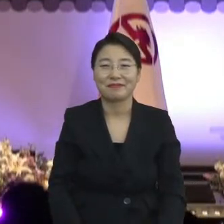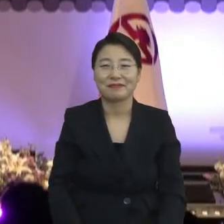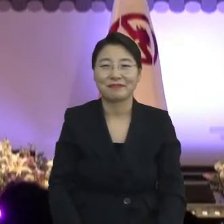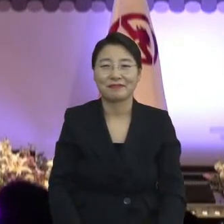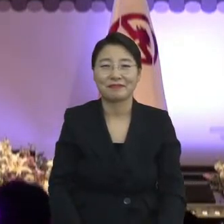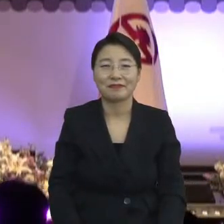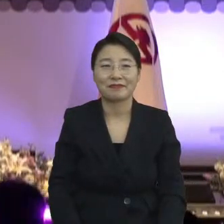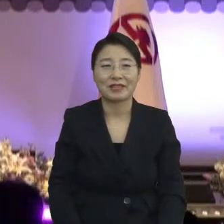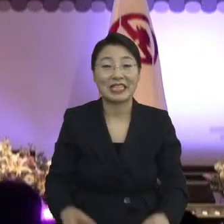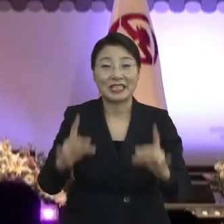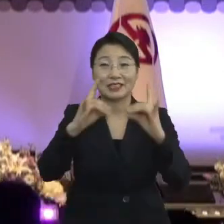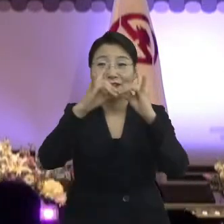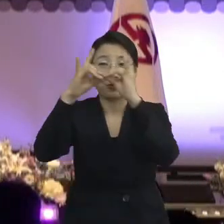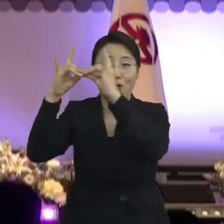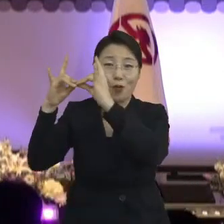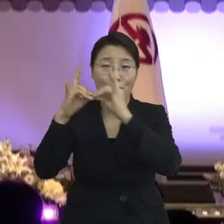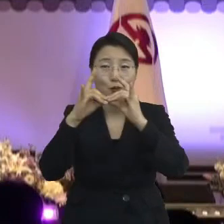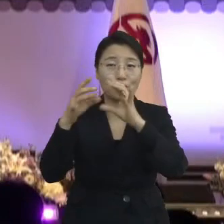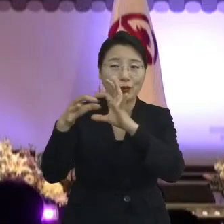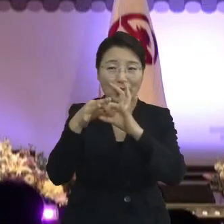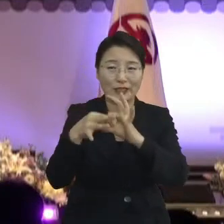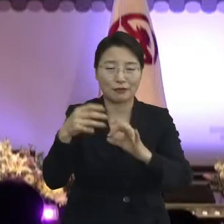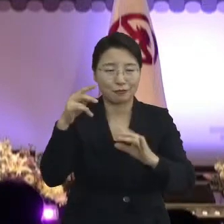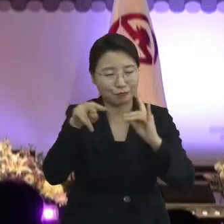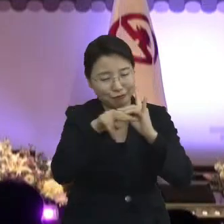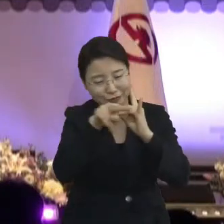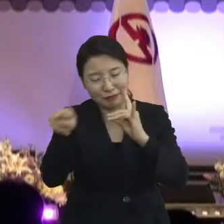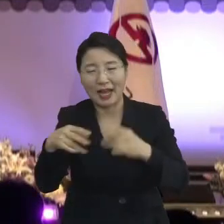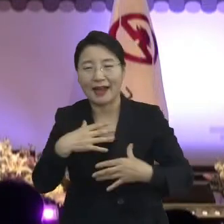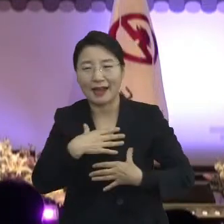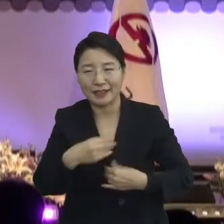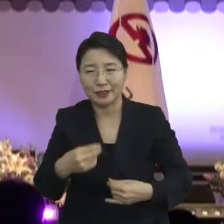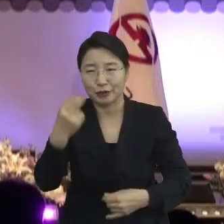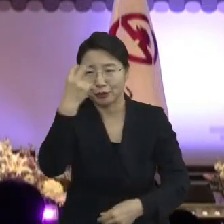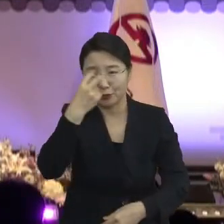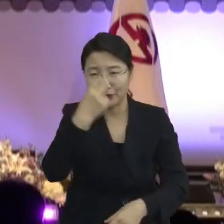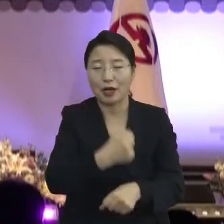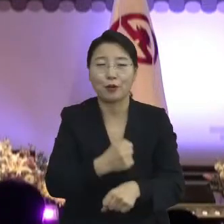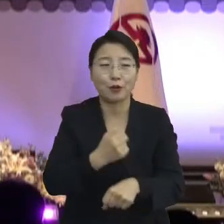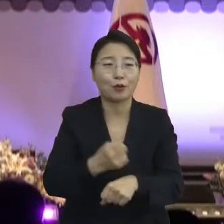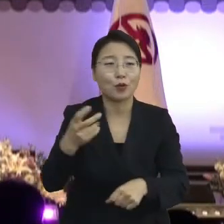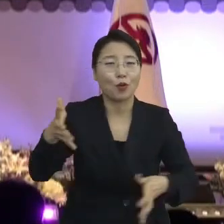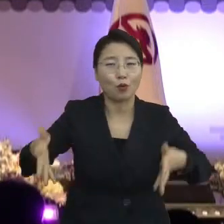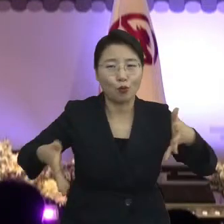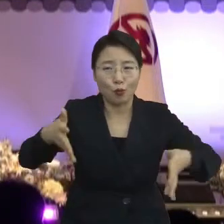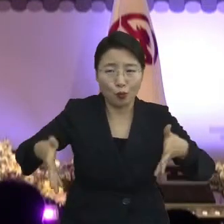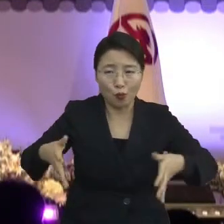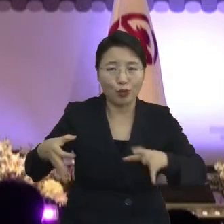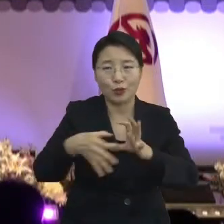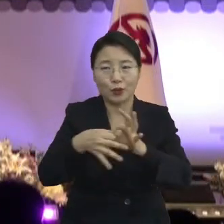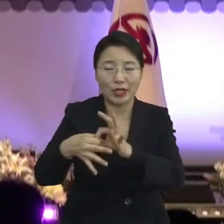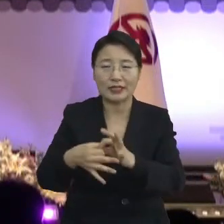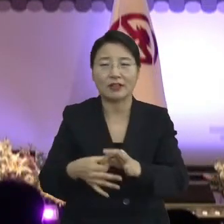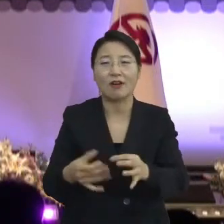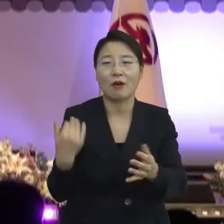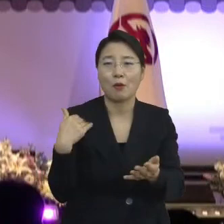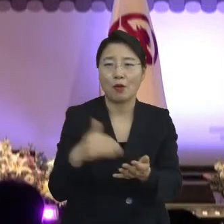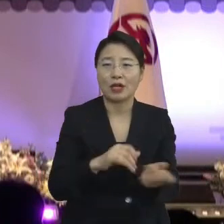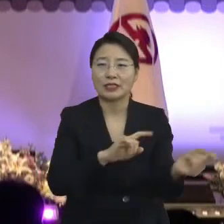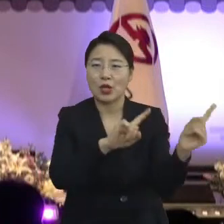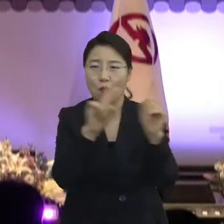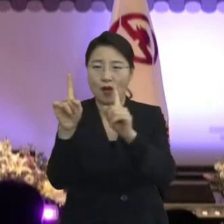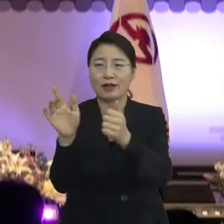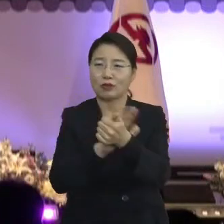차세대 드론을 이용한 스마트 안전점검 및 로봇 재활 사업을 통한 혁신적 재활 서비스